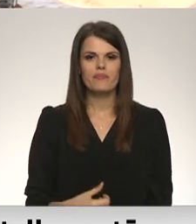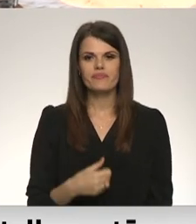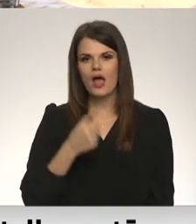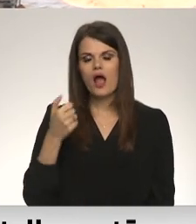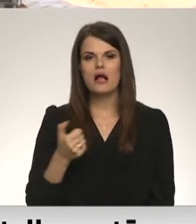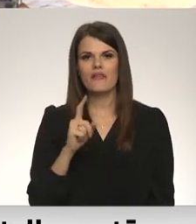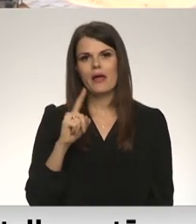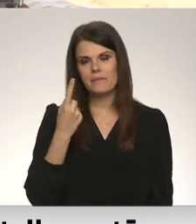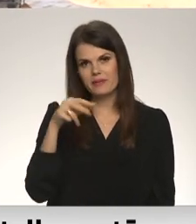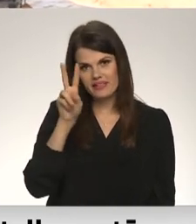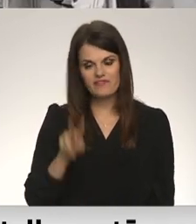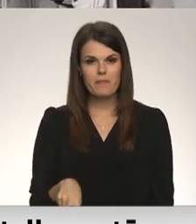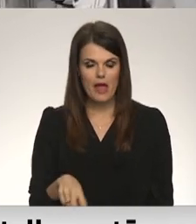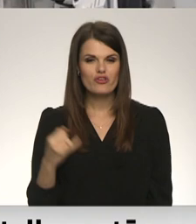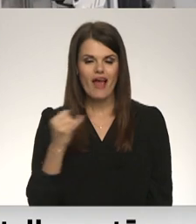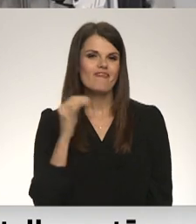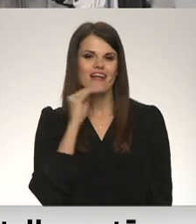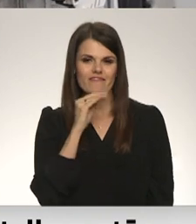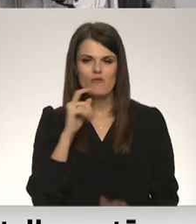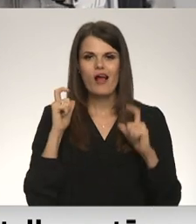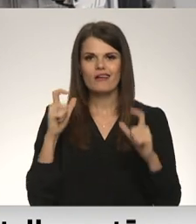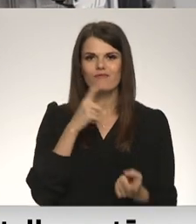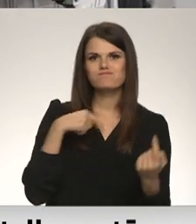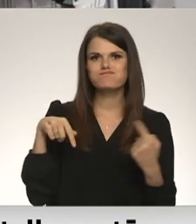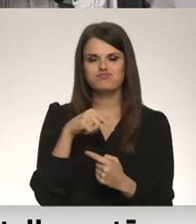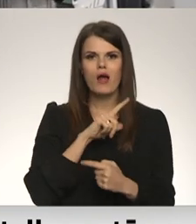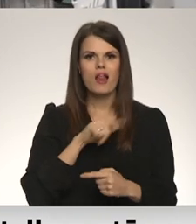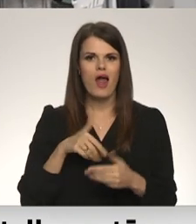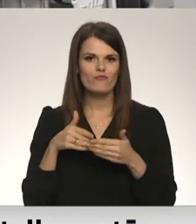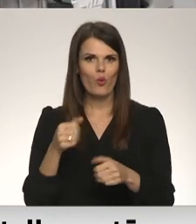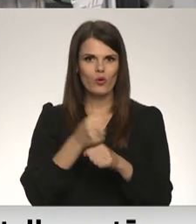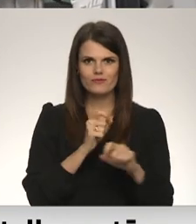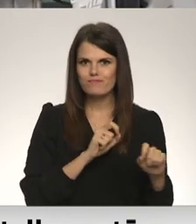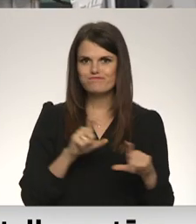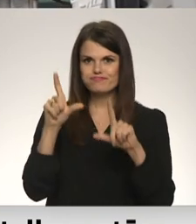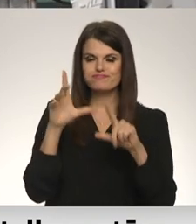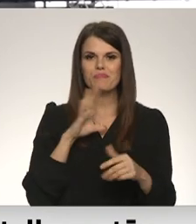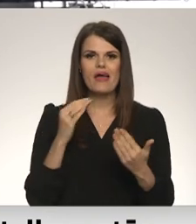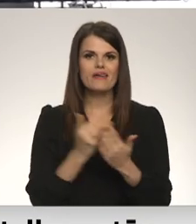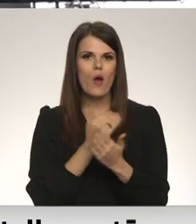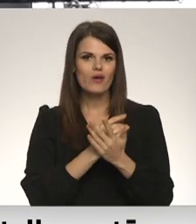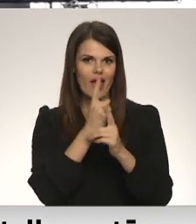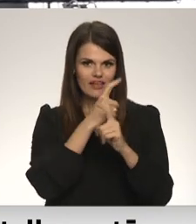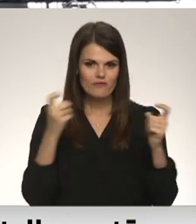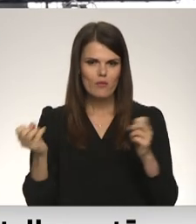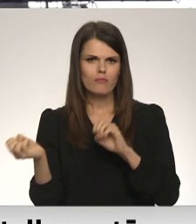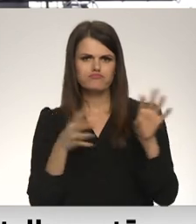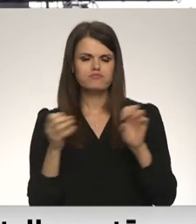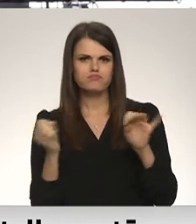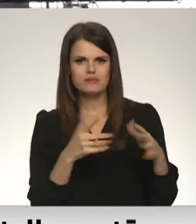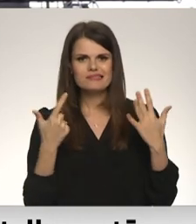Gada pirmajos divos mēnešos kravu apjoms Latvijas ostās palielinājās. Jaunākie dati liecina, ka šajā laikā pārkraut